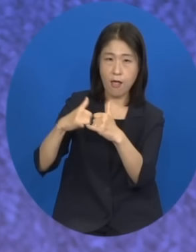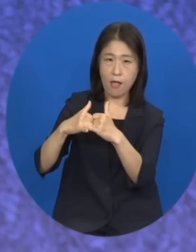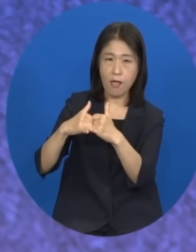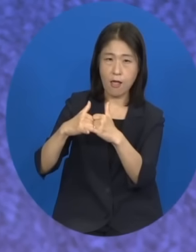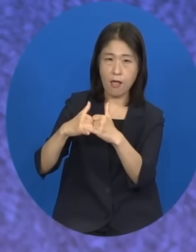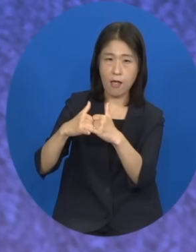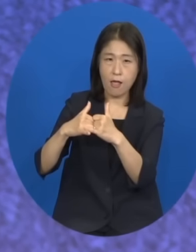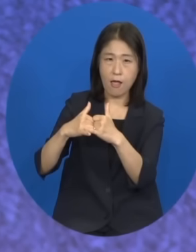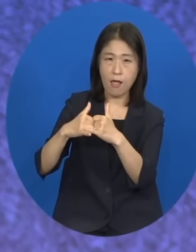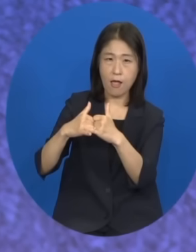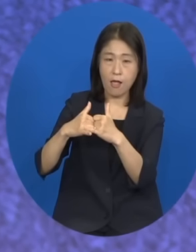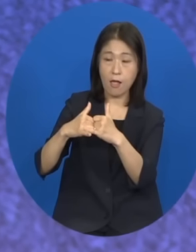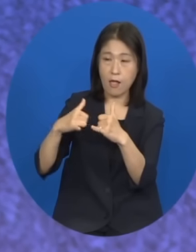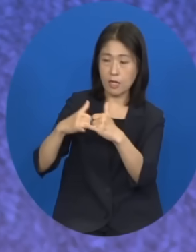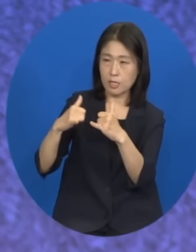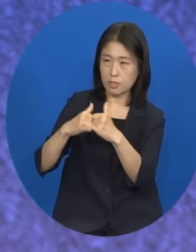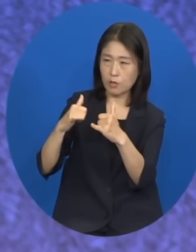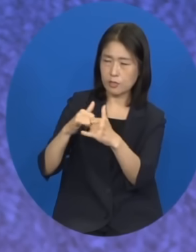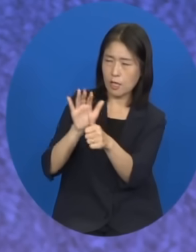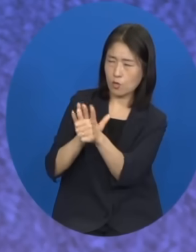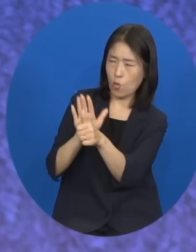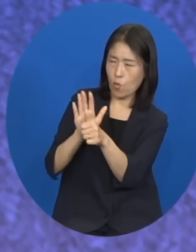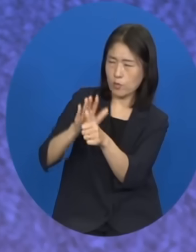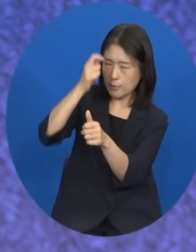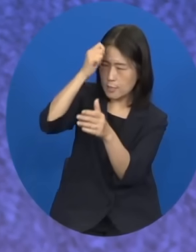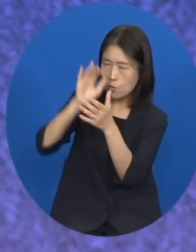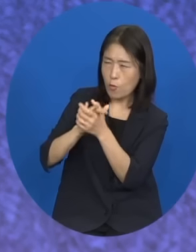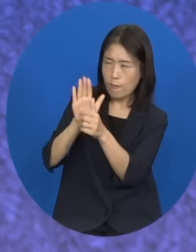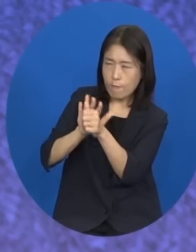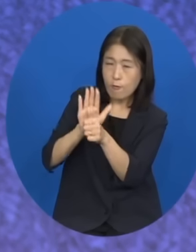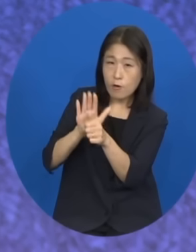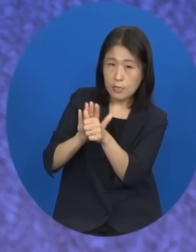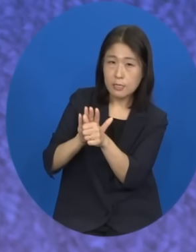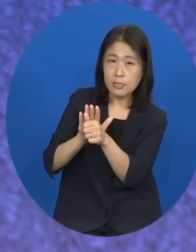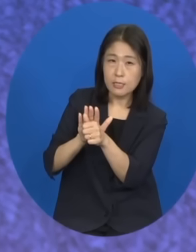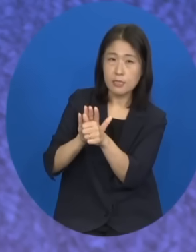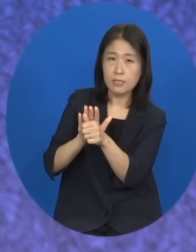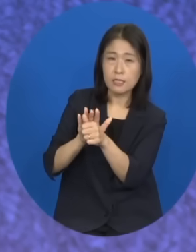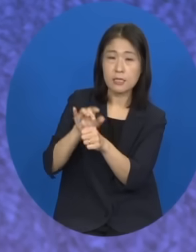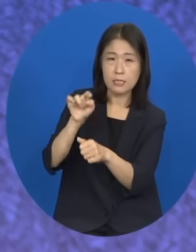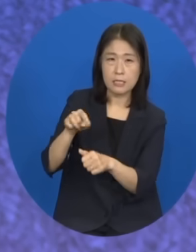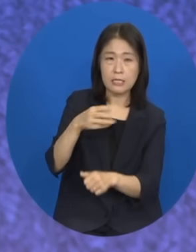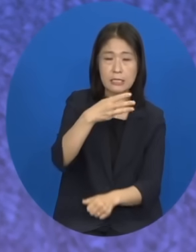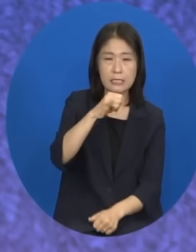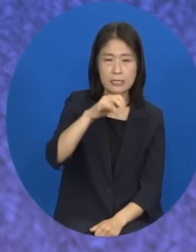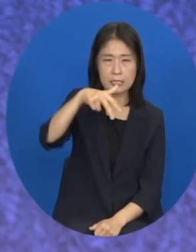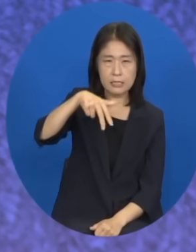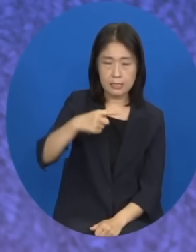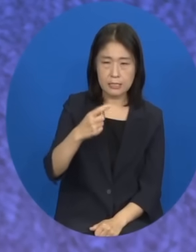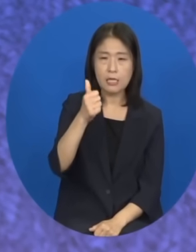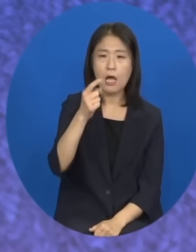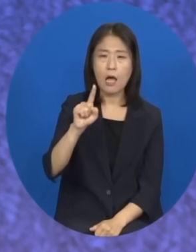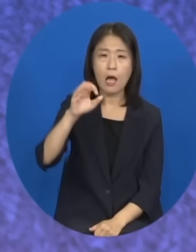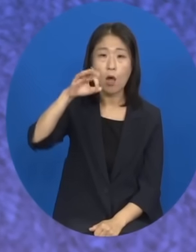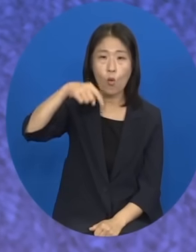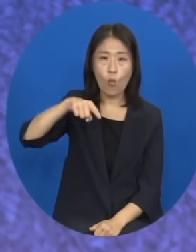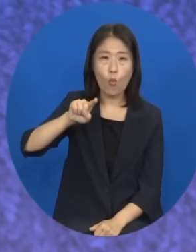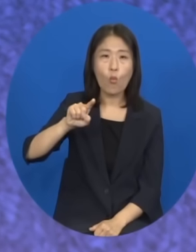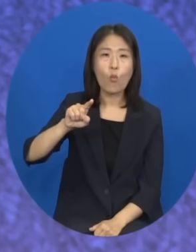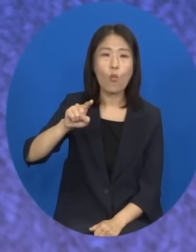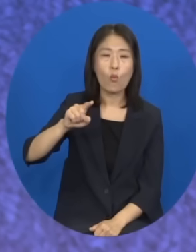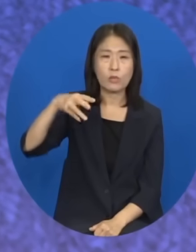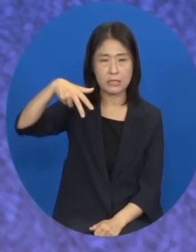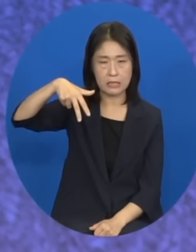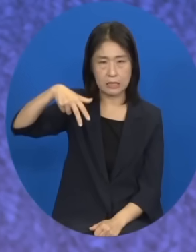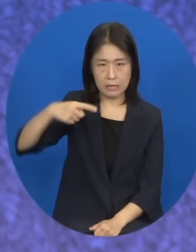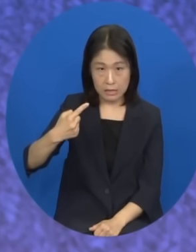중보기도자 리즈 하워즈가 세운 웨일즈의 신학교를 갔을 때예요. 그 신학교